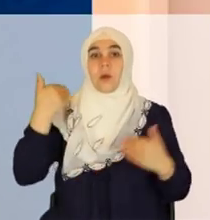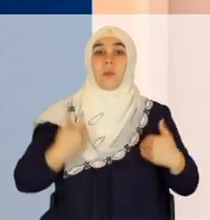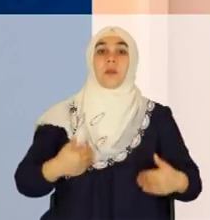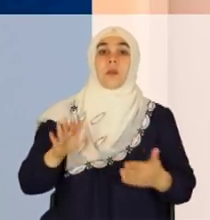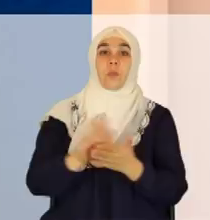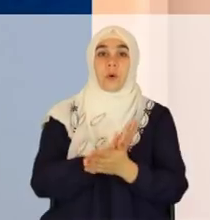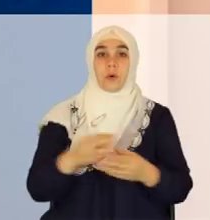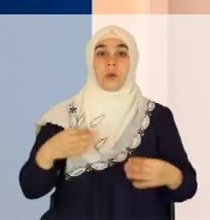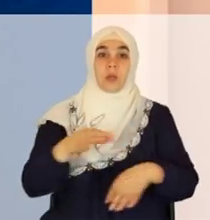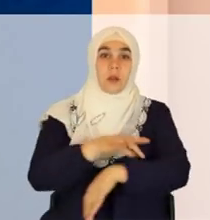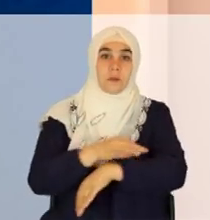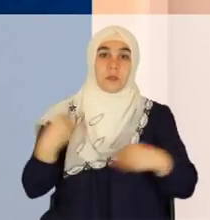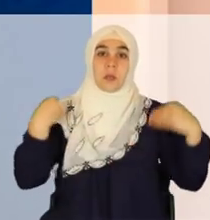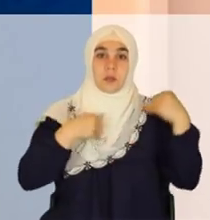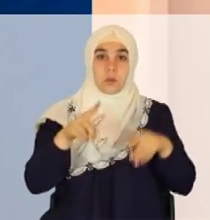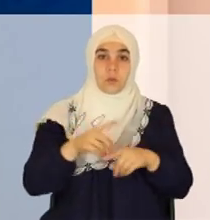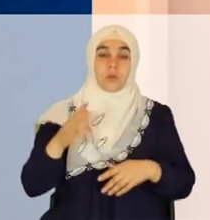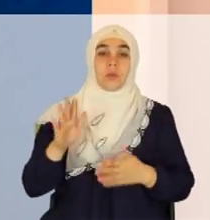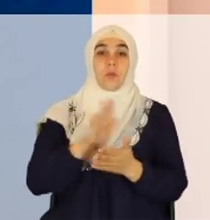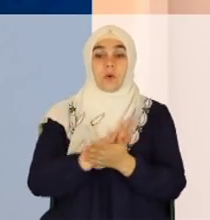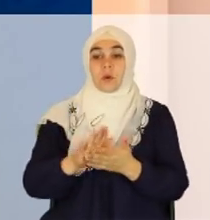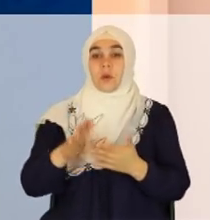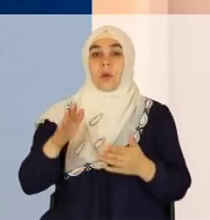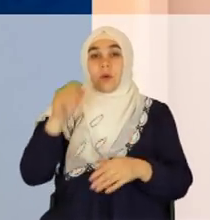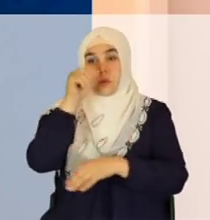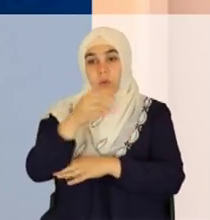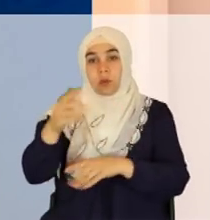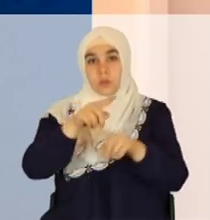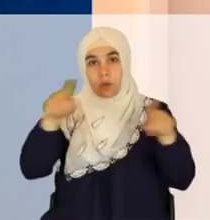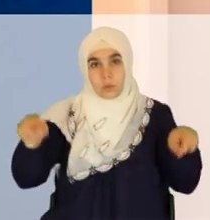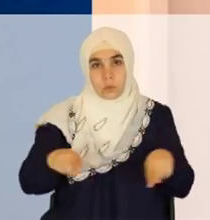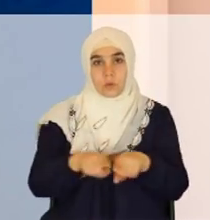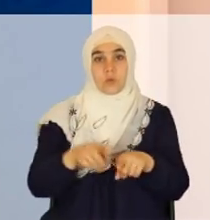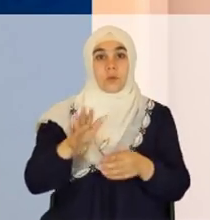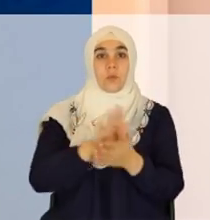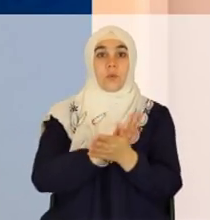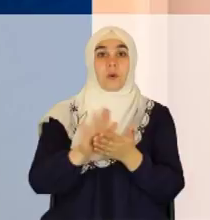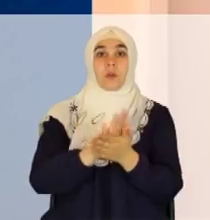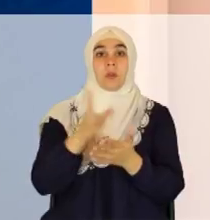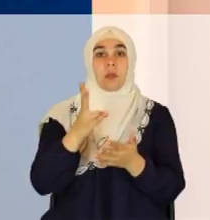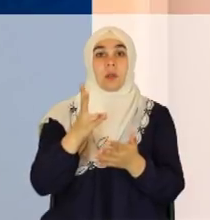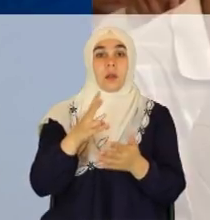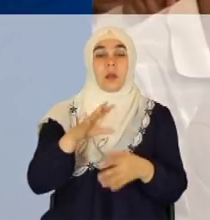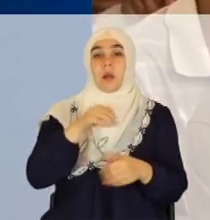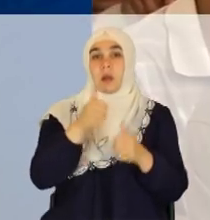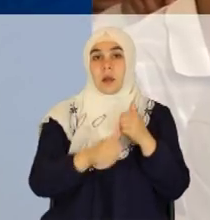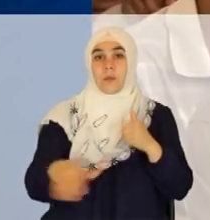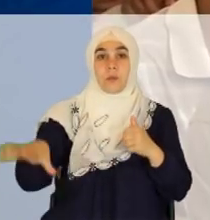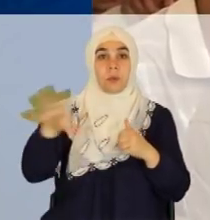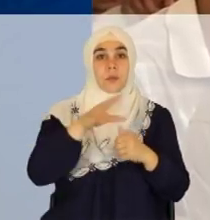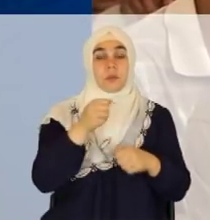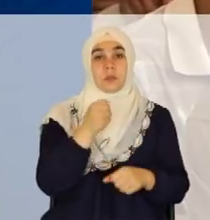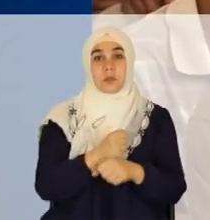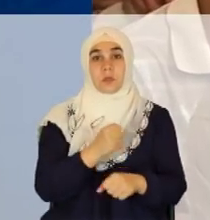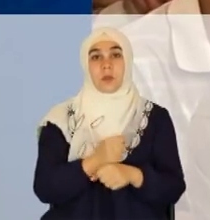gerek, kiyimimiz pak oluş gerek, mekanımız pak oluş gerek. Karim. Başka ibadetlerinin hepsinde